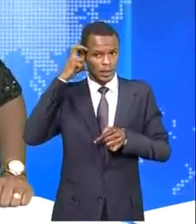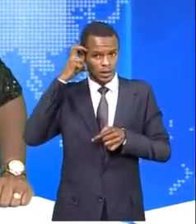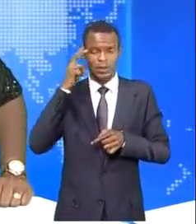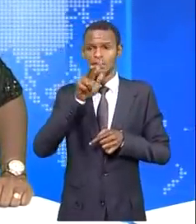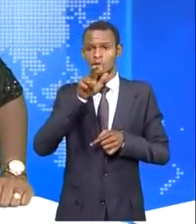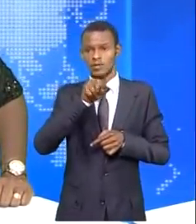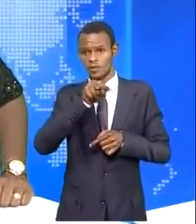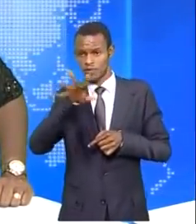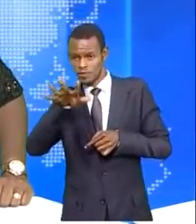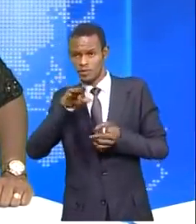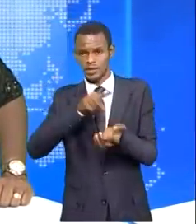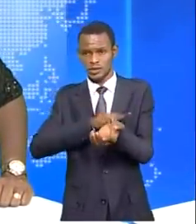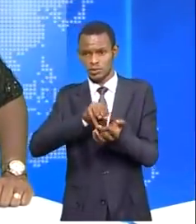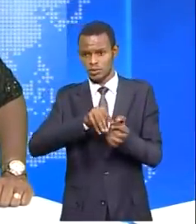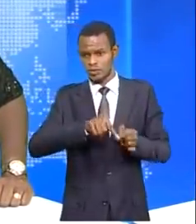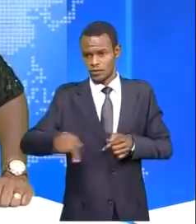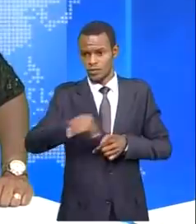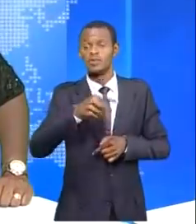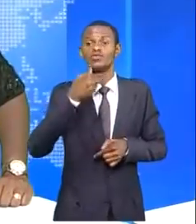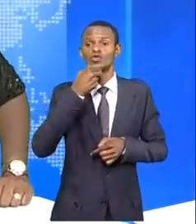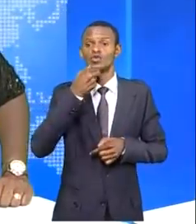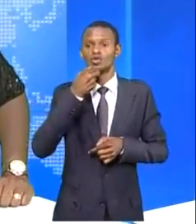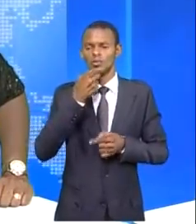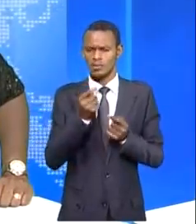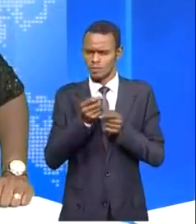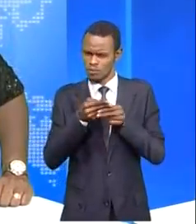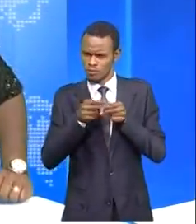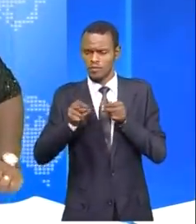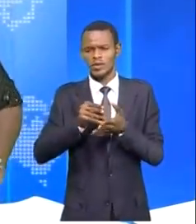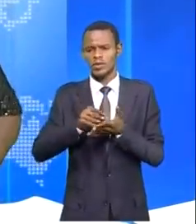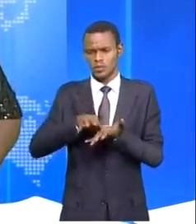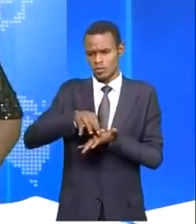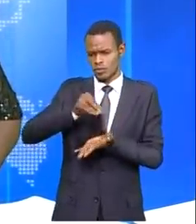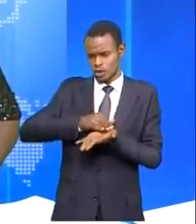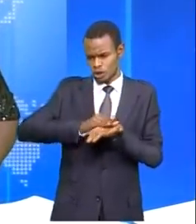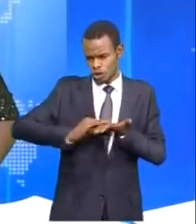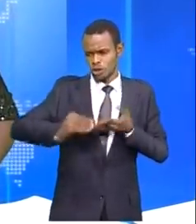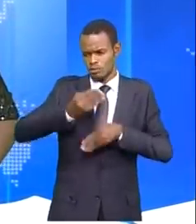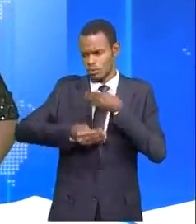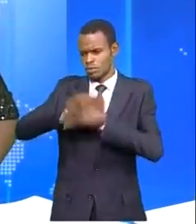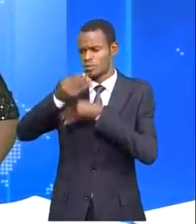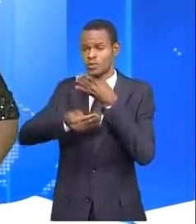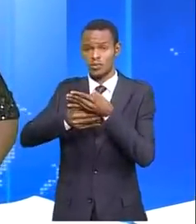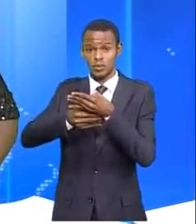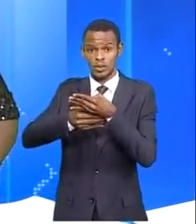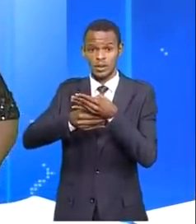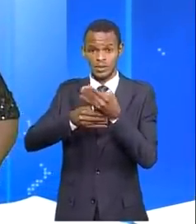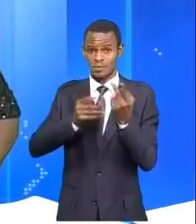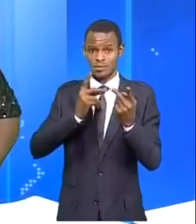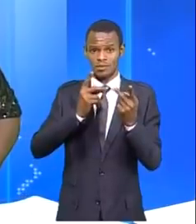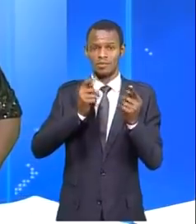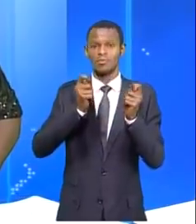moderniser nos reporters ont fait le tour de la ville pour un état des lieux de route le constat est très amer vous allez le voir